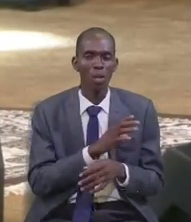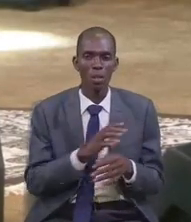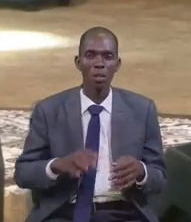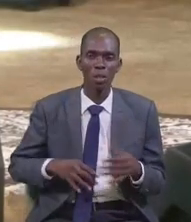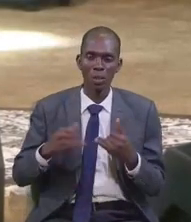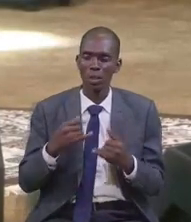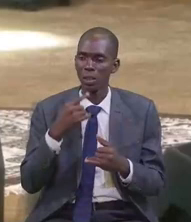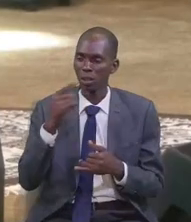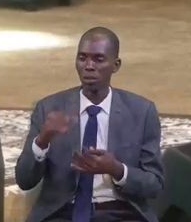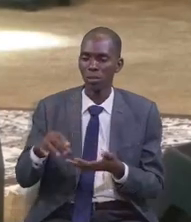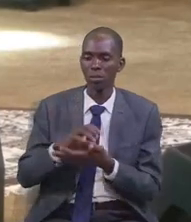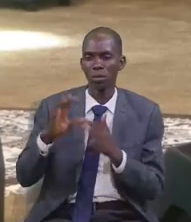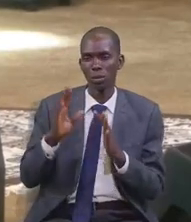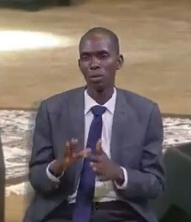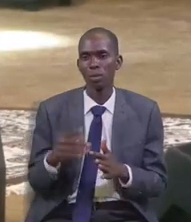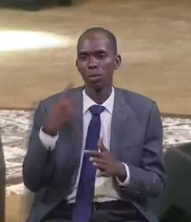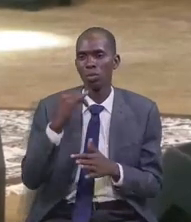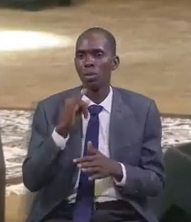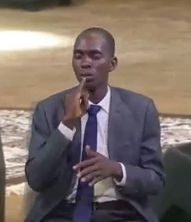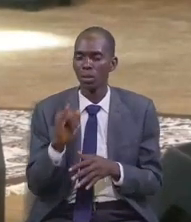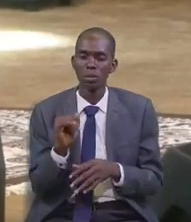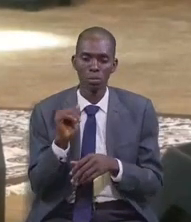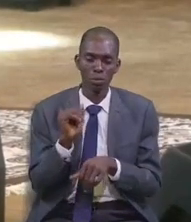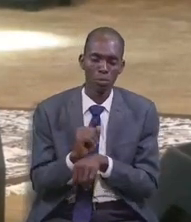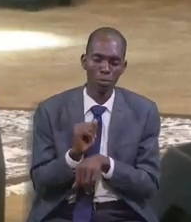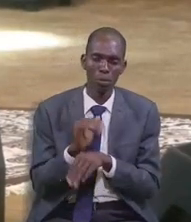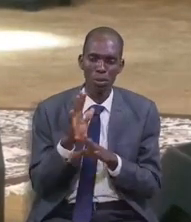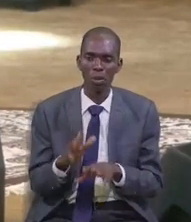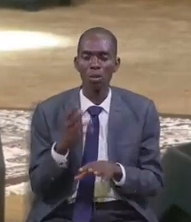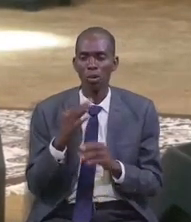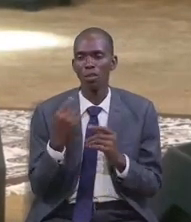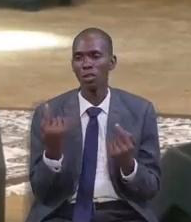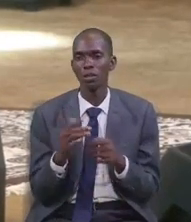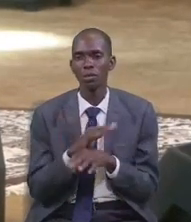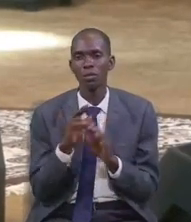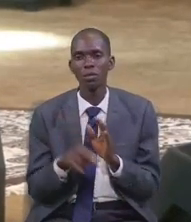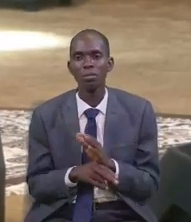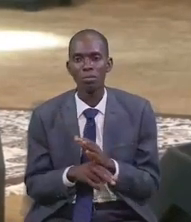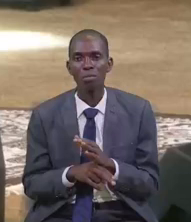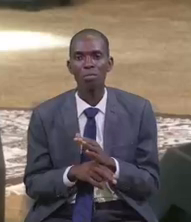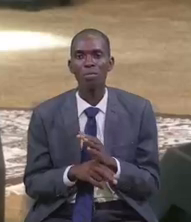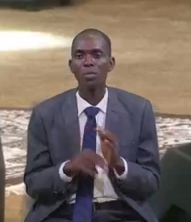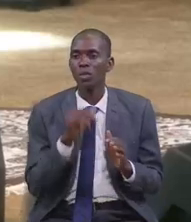choristes qui sont ouvriers d'iniquité, qui commettent l'iniquité, qui ne mènent pas